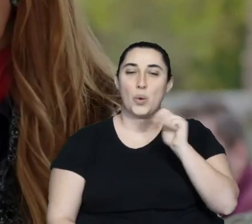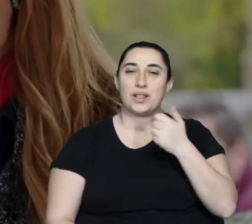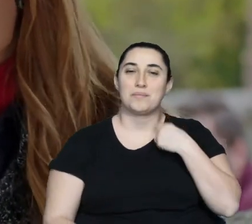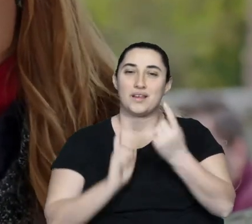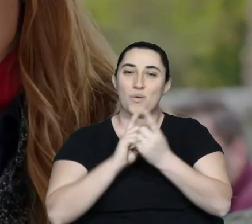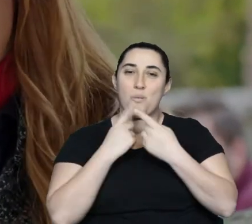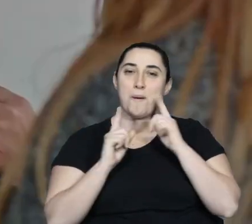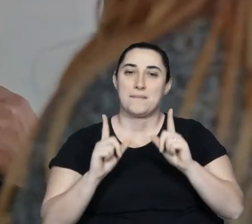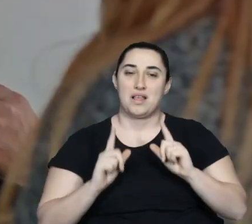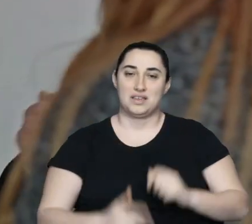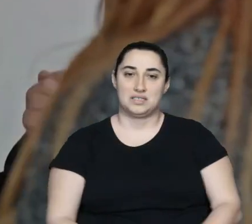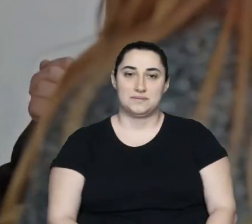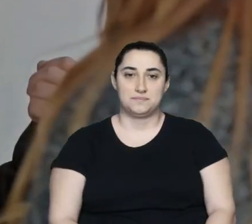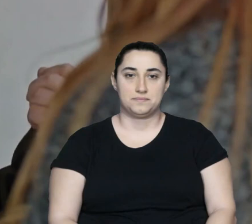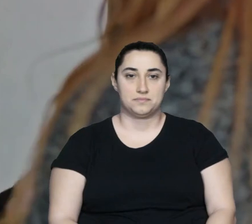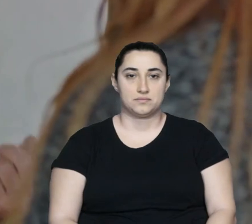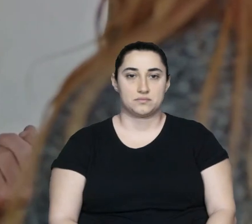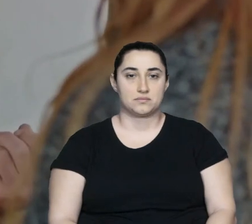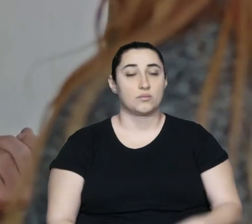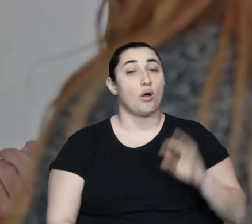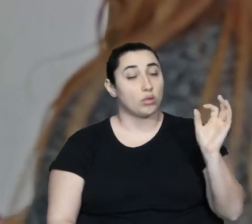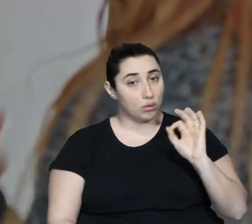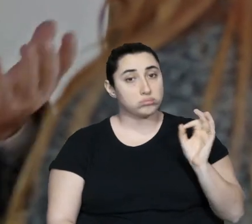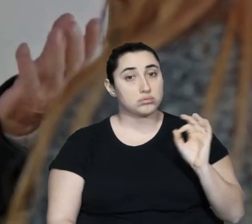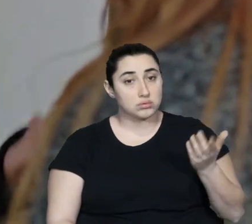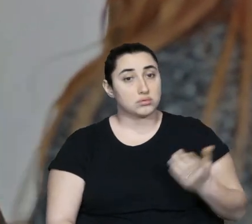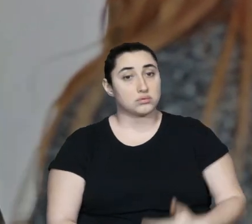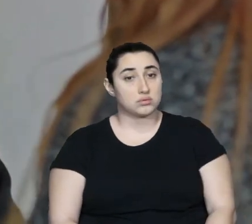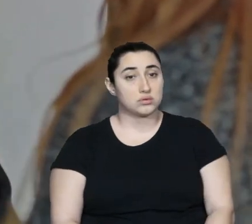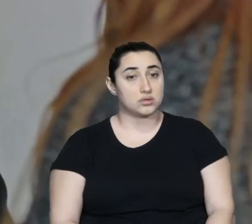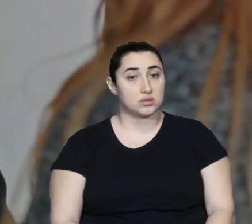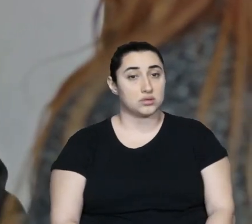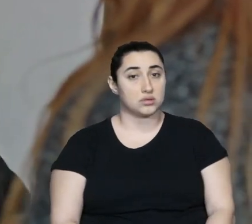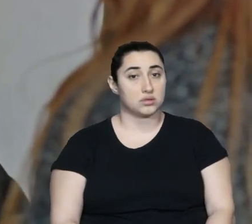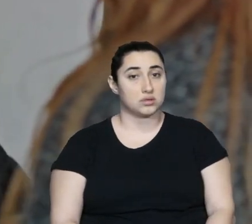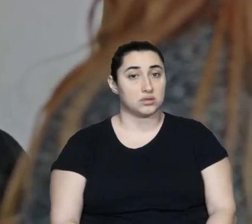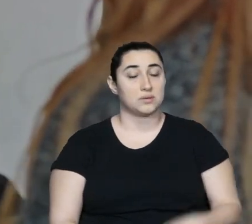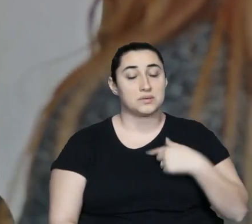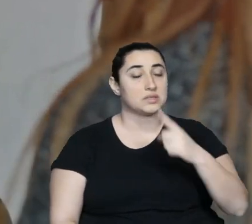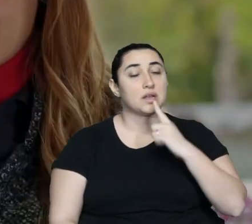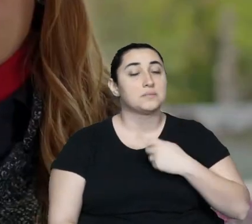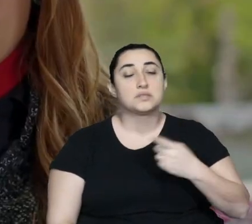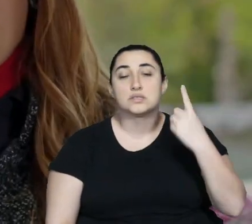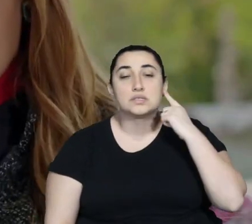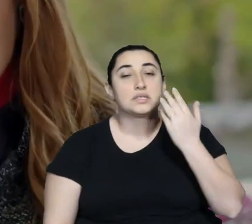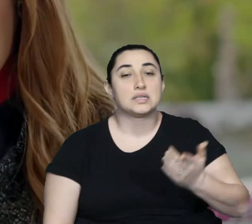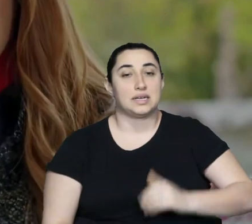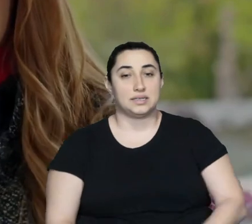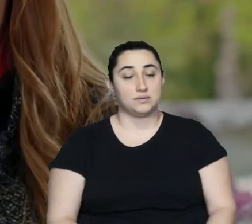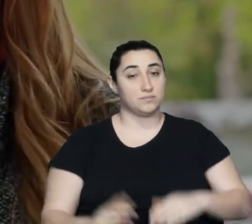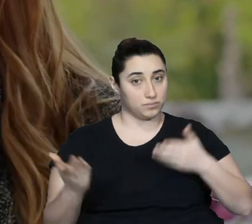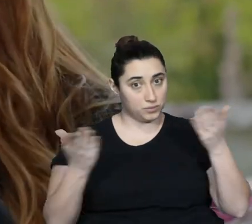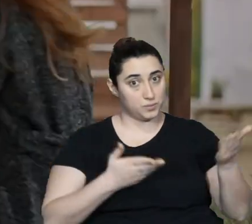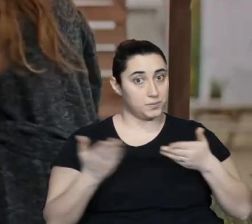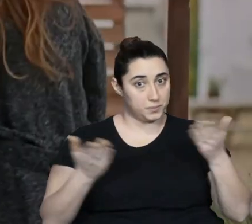önemli bir mesele hakkında konuşmam gerek. Aa, tabii. Faik emrinize amadedir.